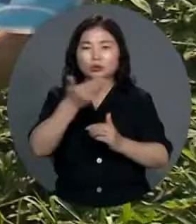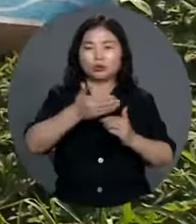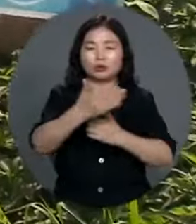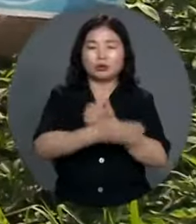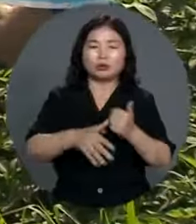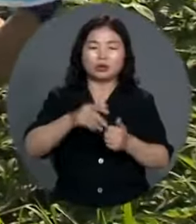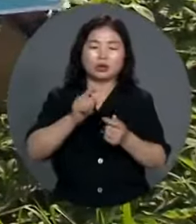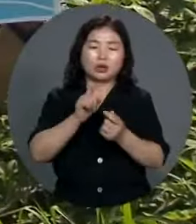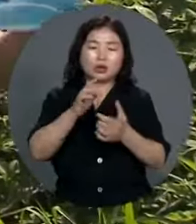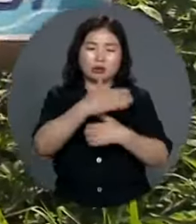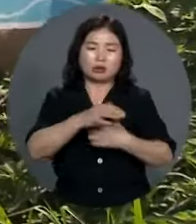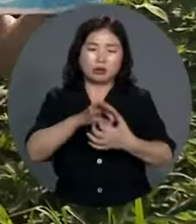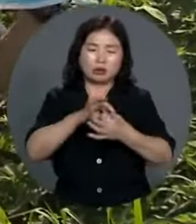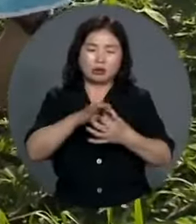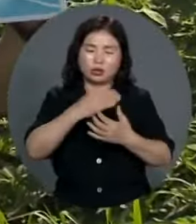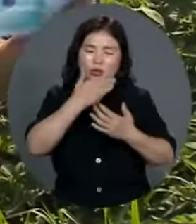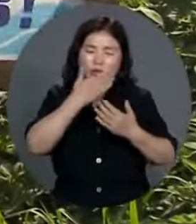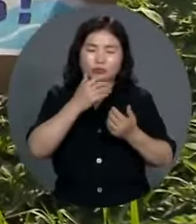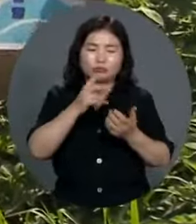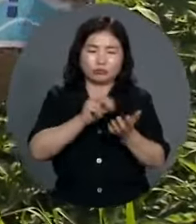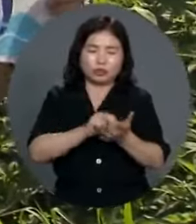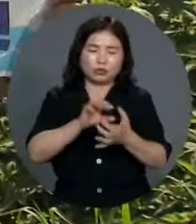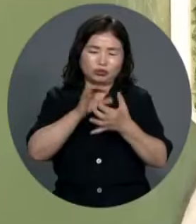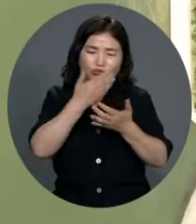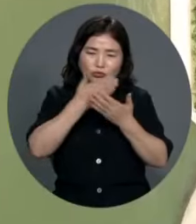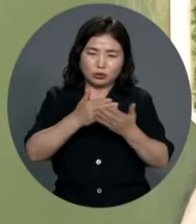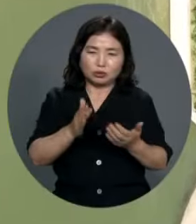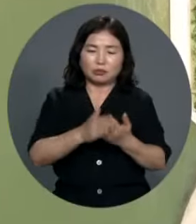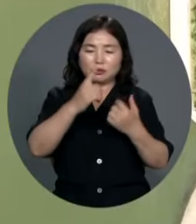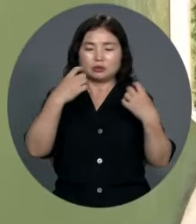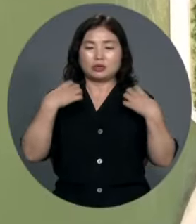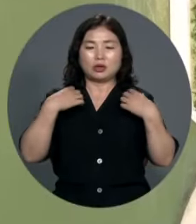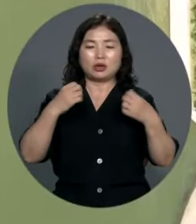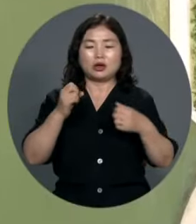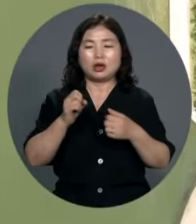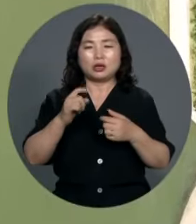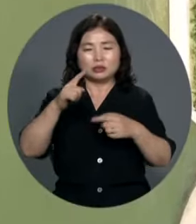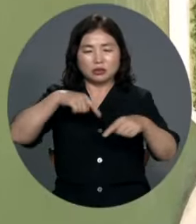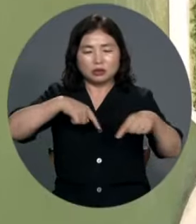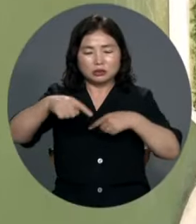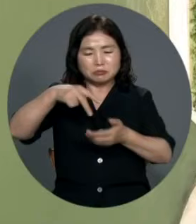건강과 직결된 심각한 사안인 만큼 정부는 정치적 진영 논리를 떠나